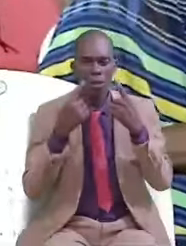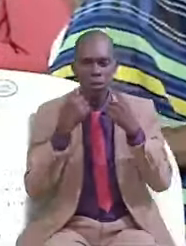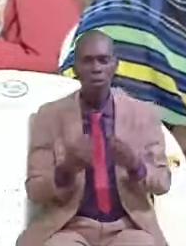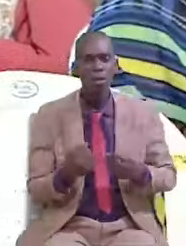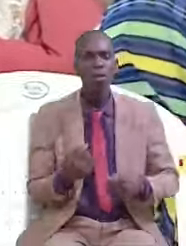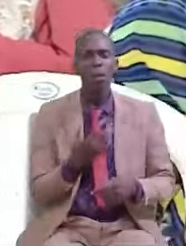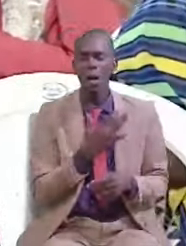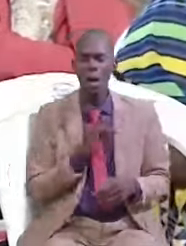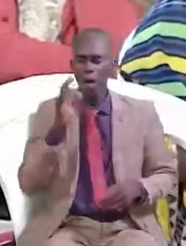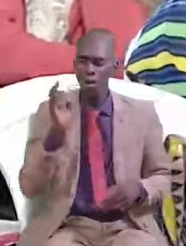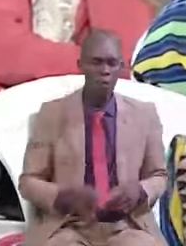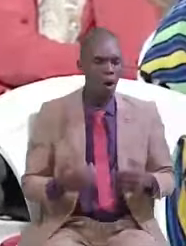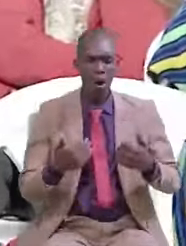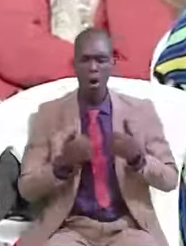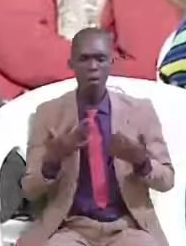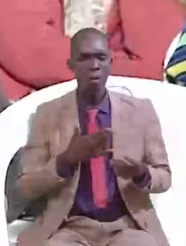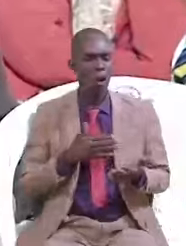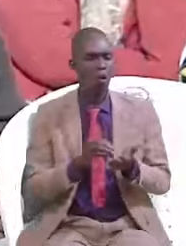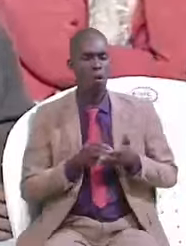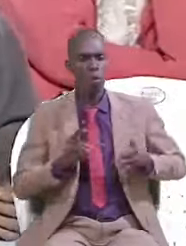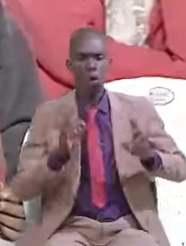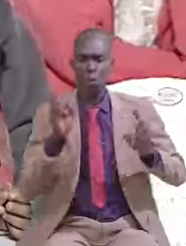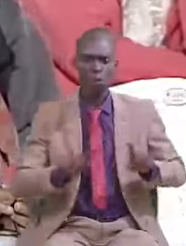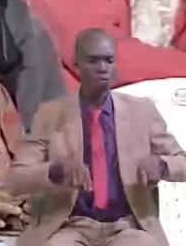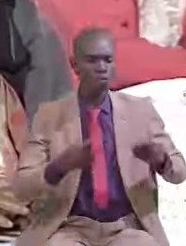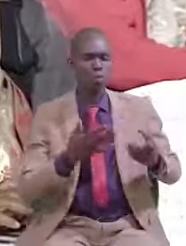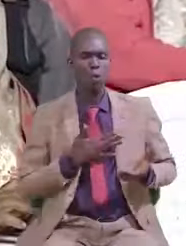Que laissez-moi faire ce que je vais faire.